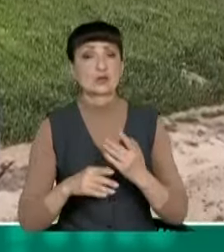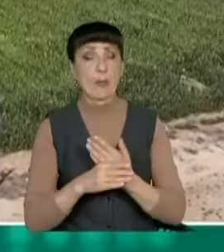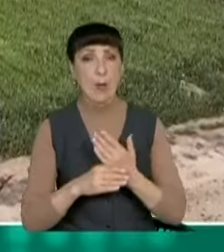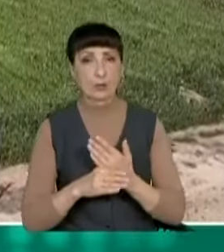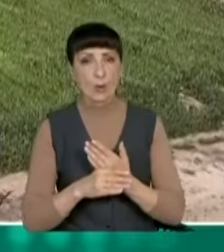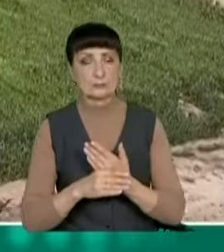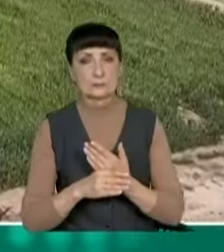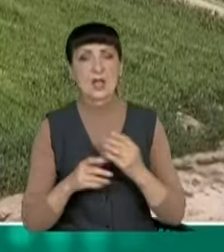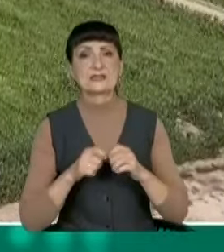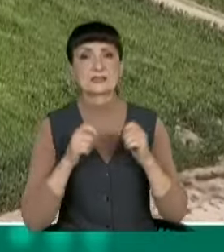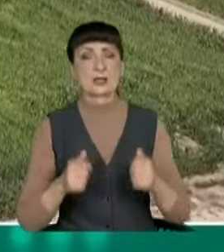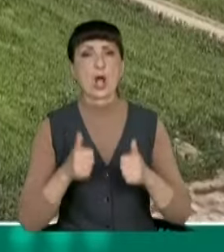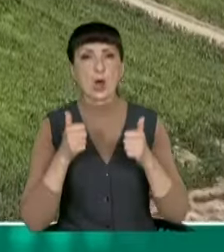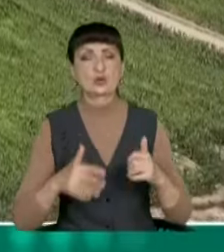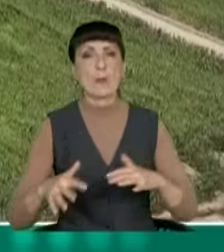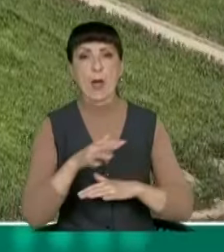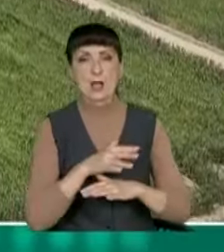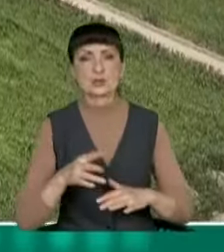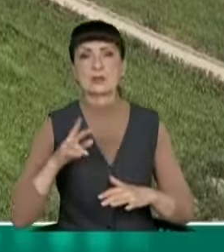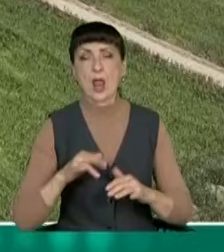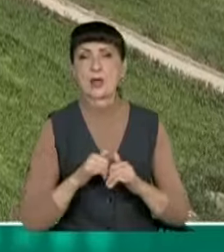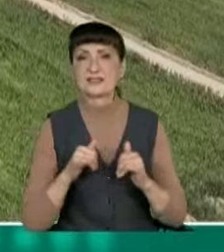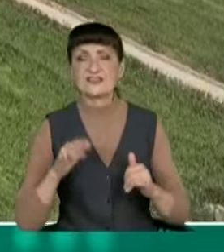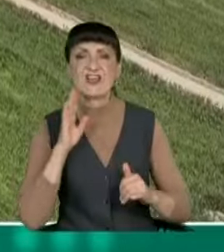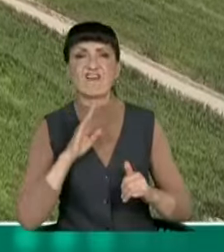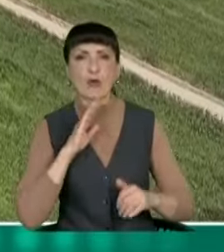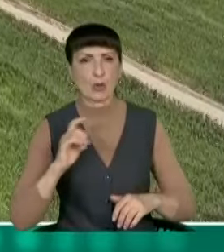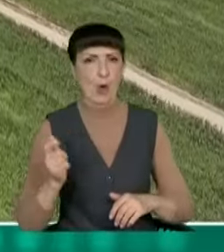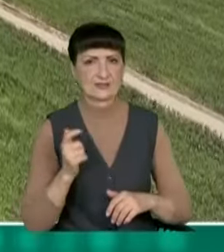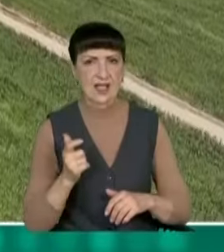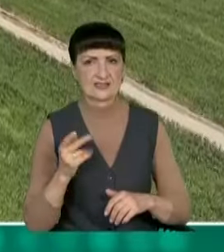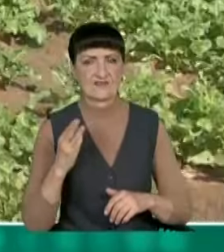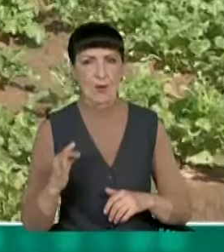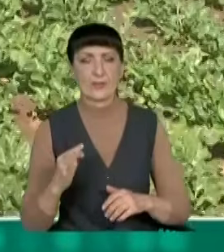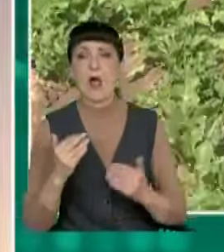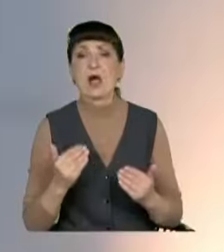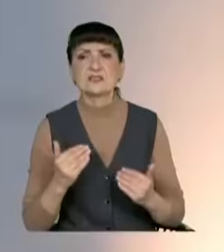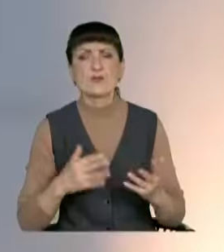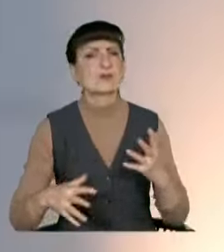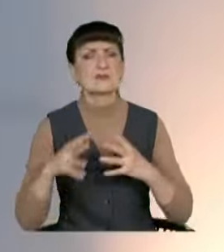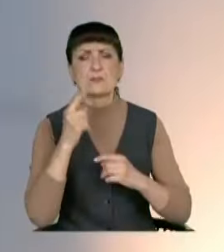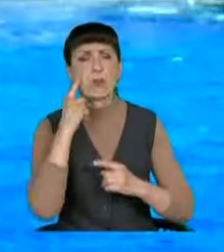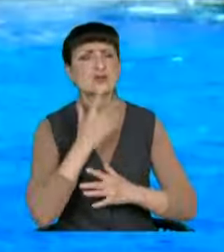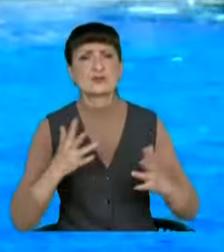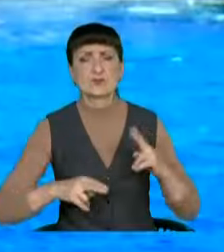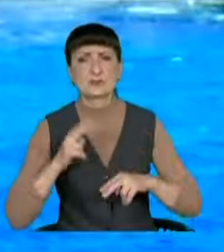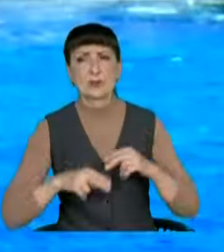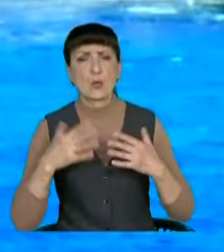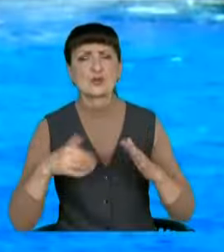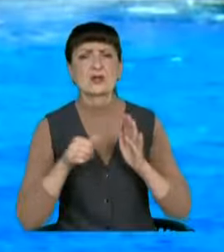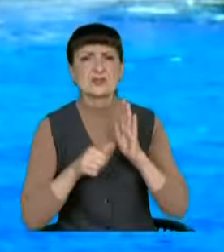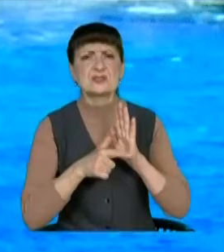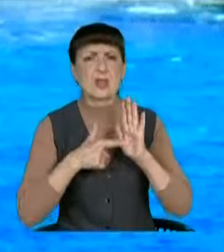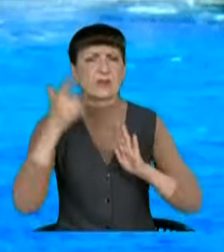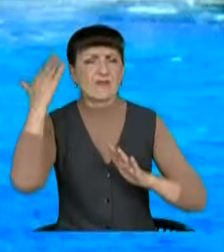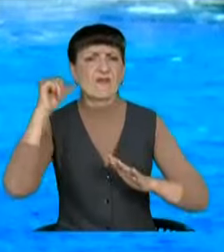общем-то, создать хорошую базу для развития водного хозяйства. Да, но на сегодня все эти, большинство этих сооружений 60-х,